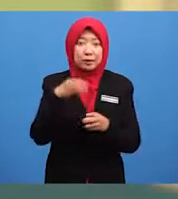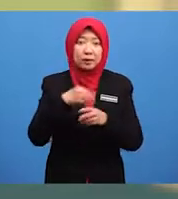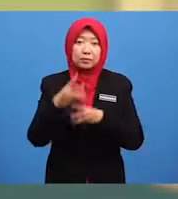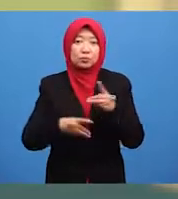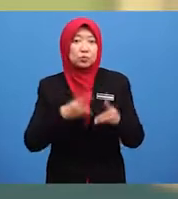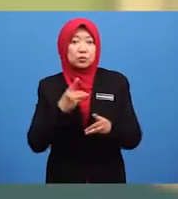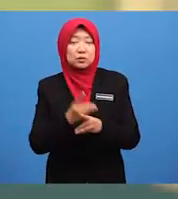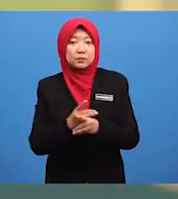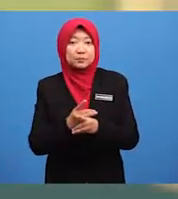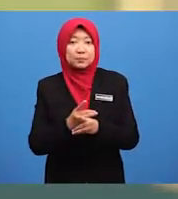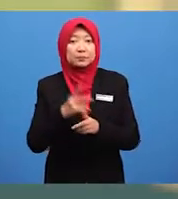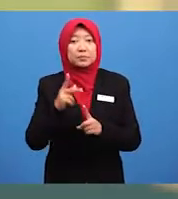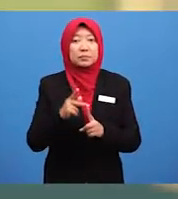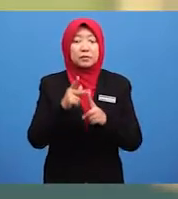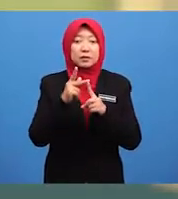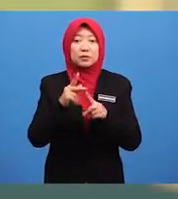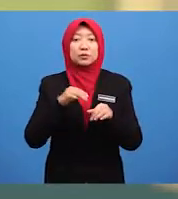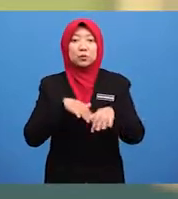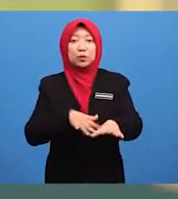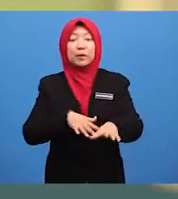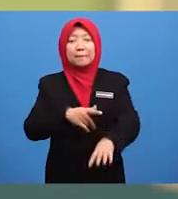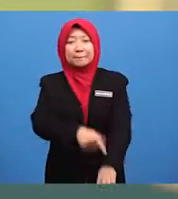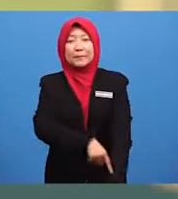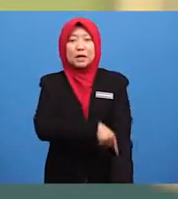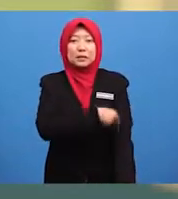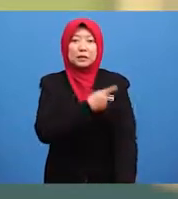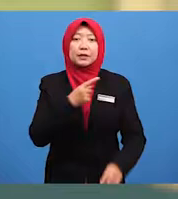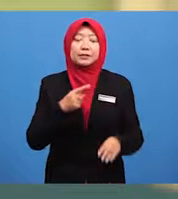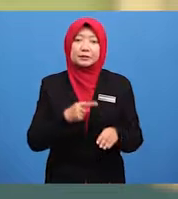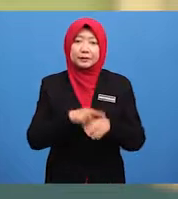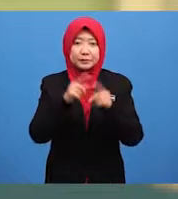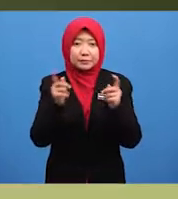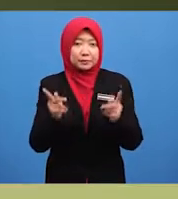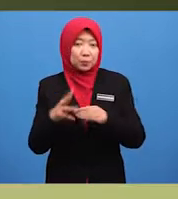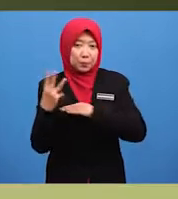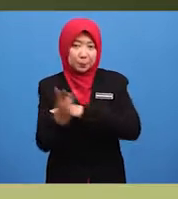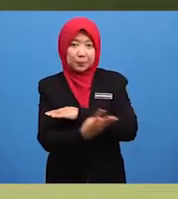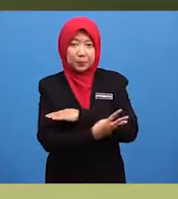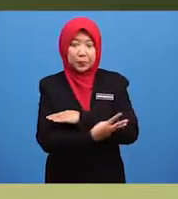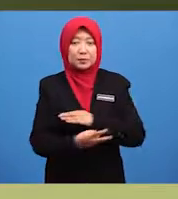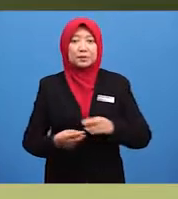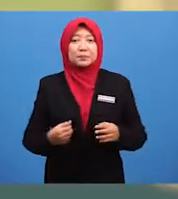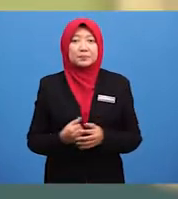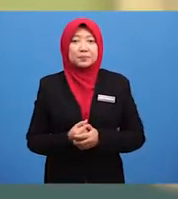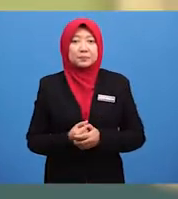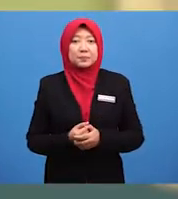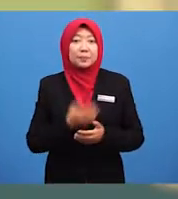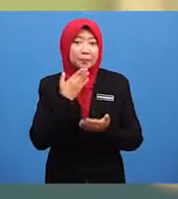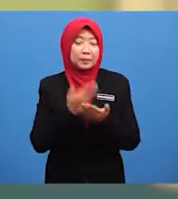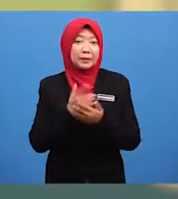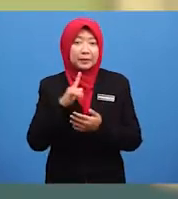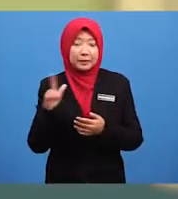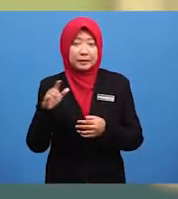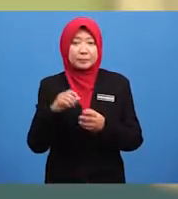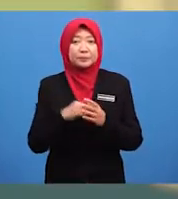yang nyata, khasnya bagi sungai yang panjang di sesuatu kawasan. Baiklah murid-murid, secara